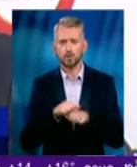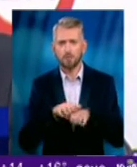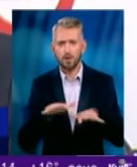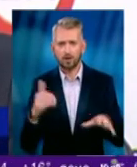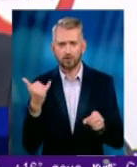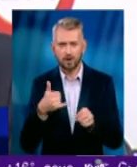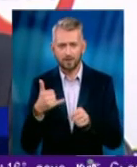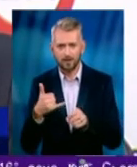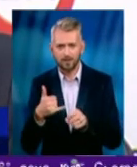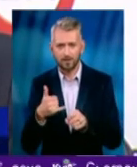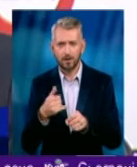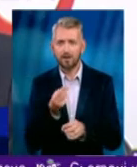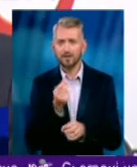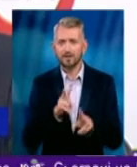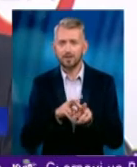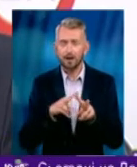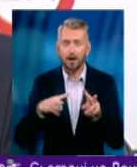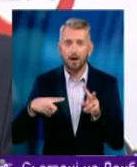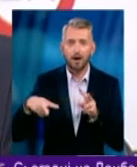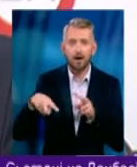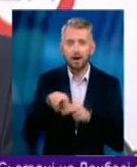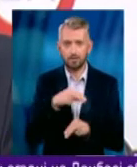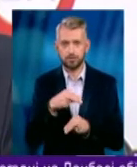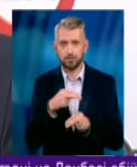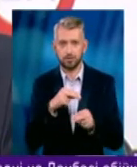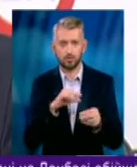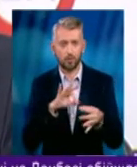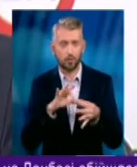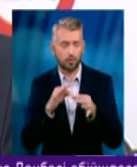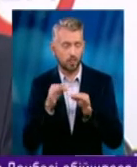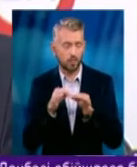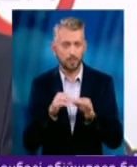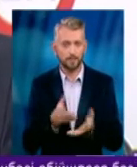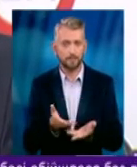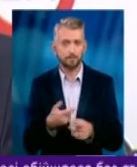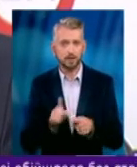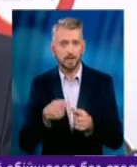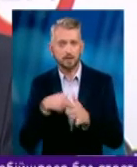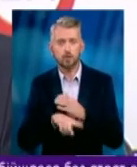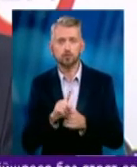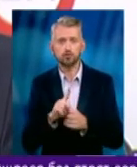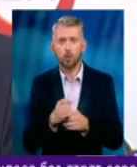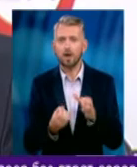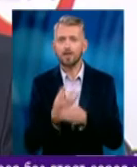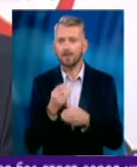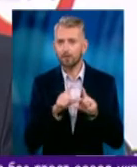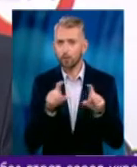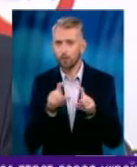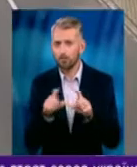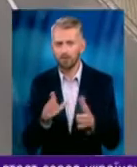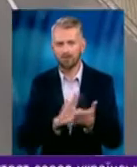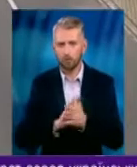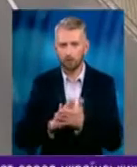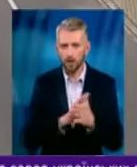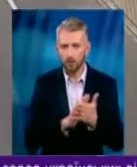МЗС ціни однакові з точністю до десятих копійок. Тобто це говорить про те, що нафтотрейдери все-таки